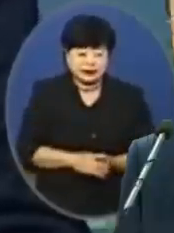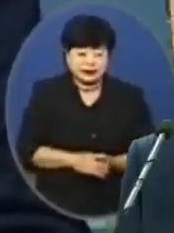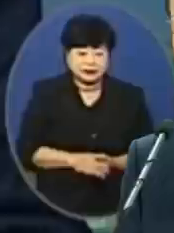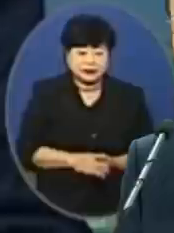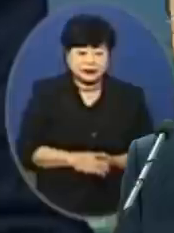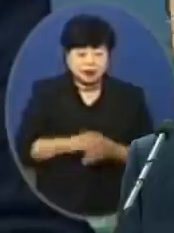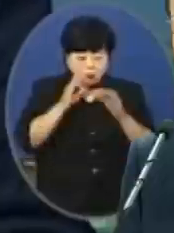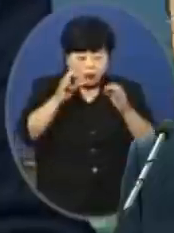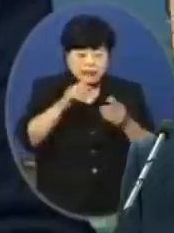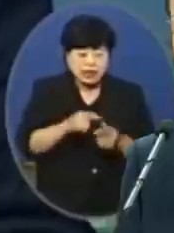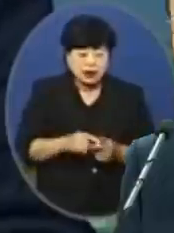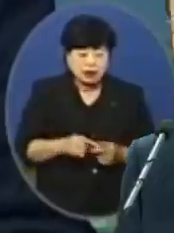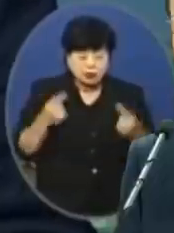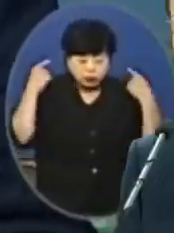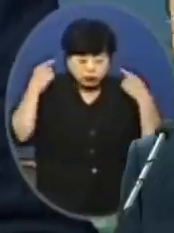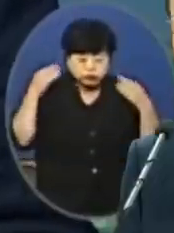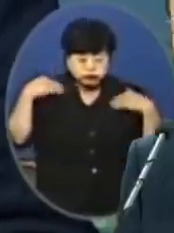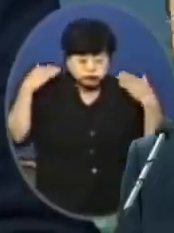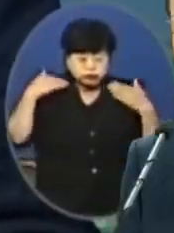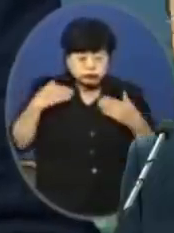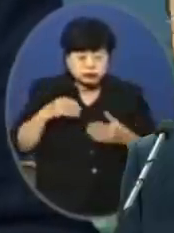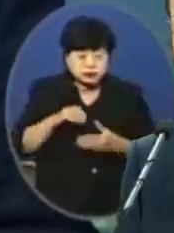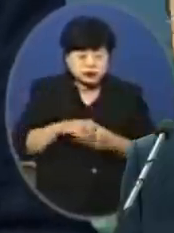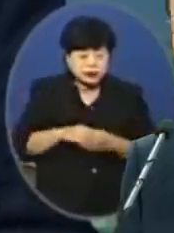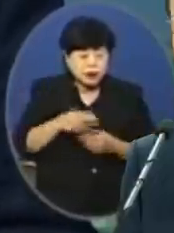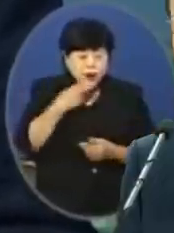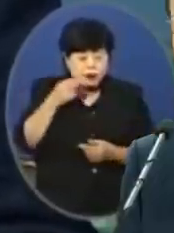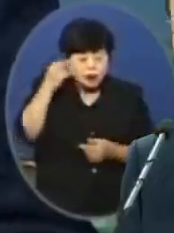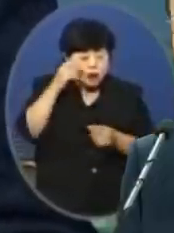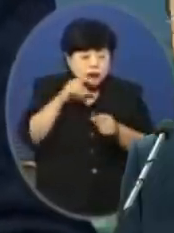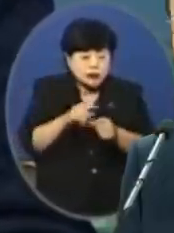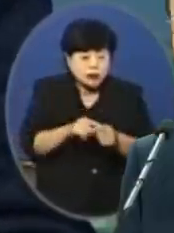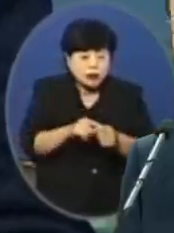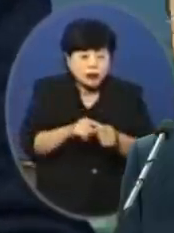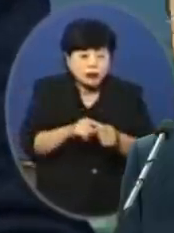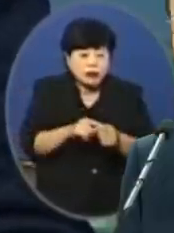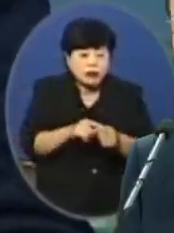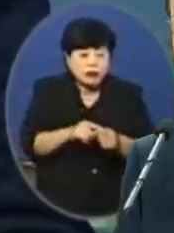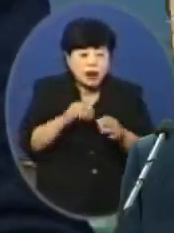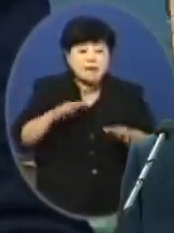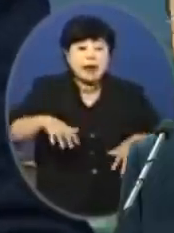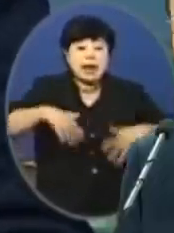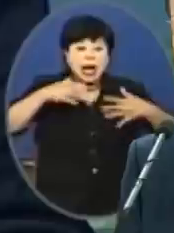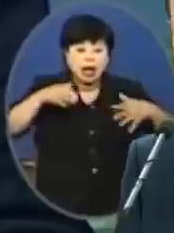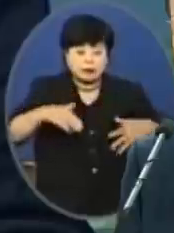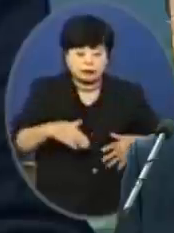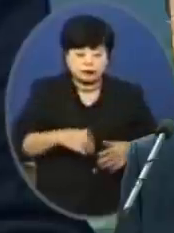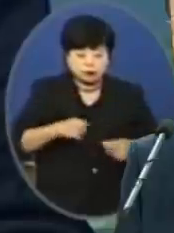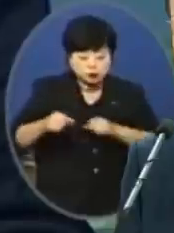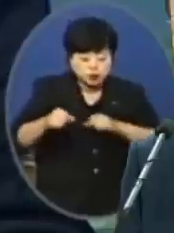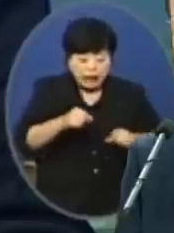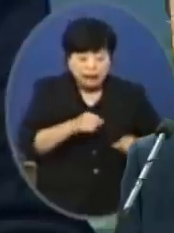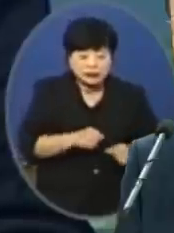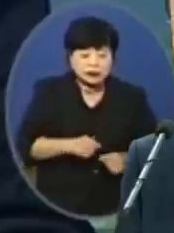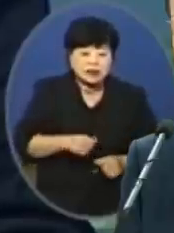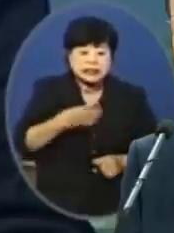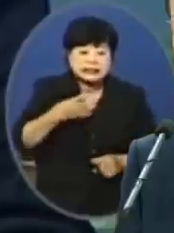안 보이고 귀에 안 들리고 손에 잡히는 게 없어도 영적으로 바람처럼 운행하시는